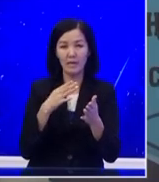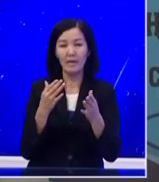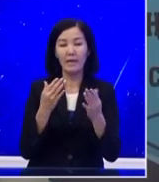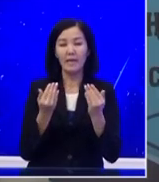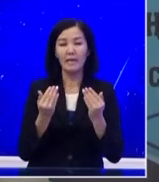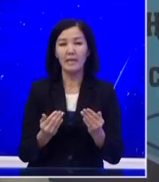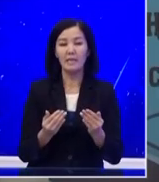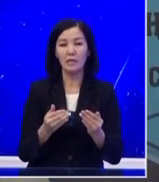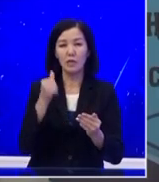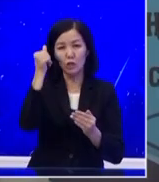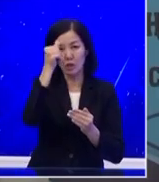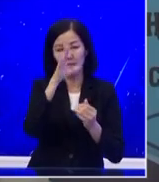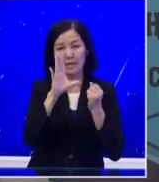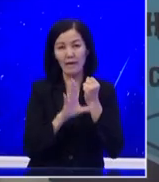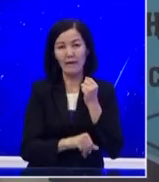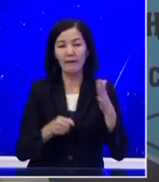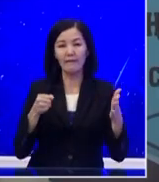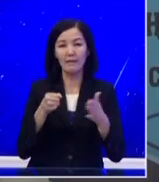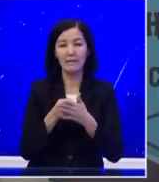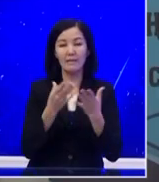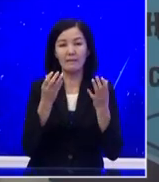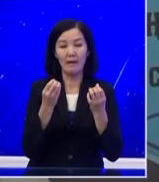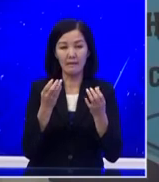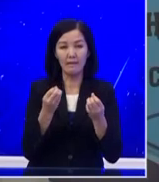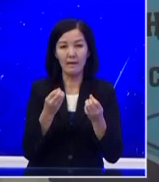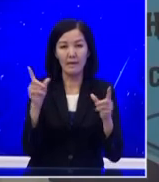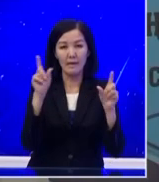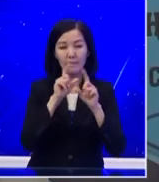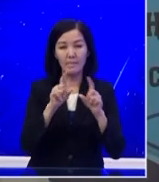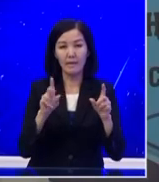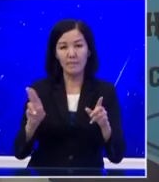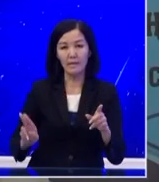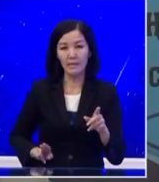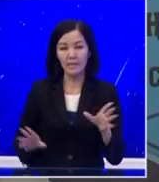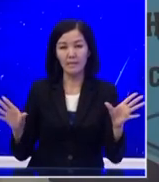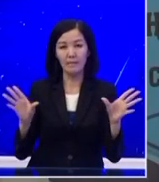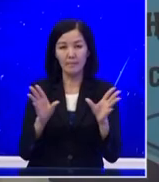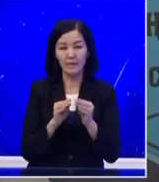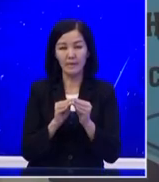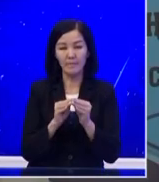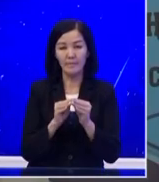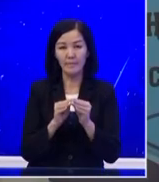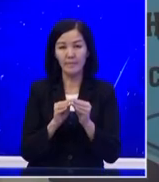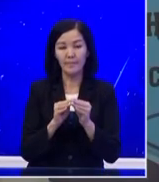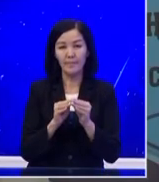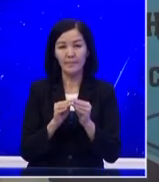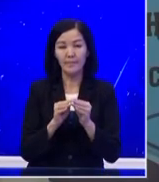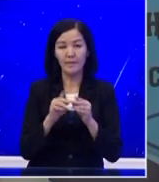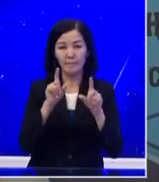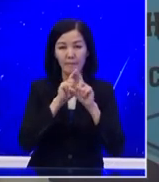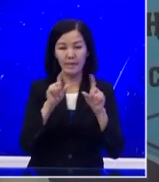осы жылдың аяғына дейін тағы да біз мекеме басшыларымен және жаңа